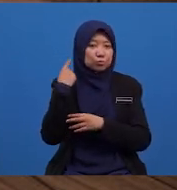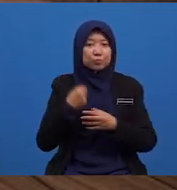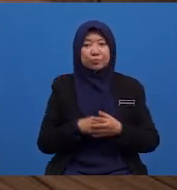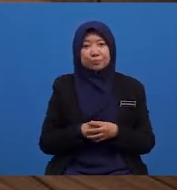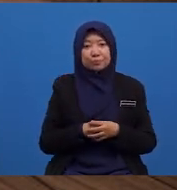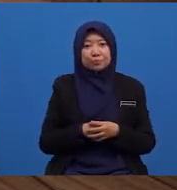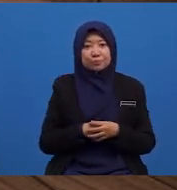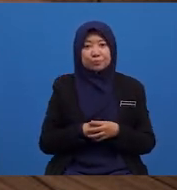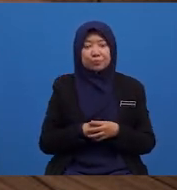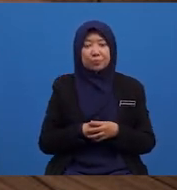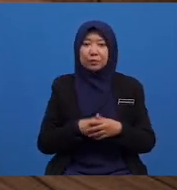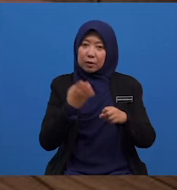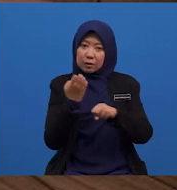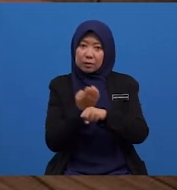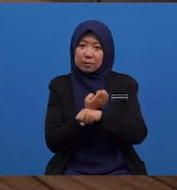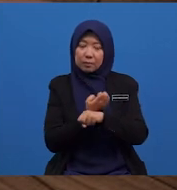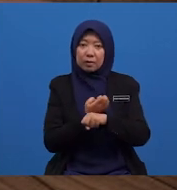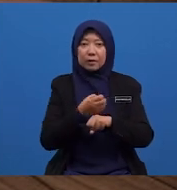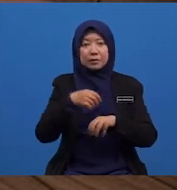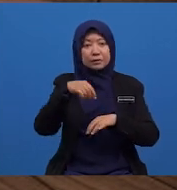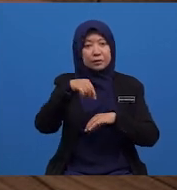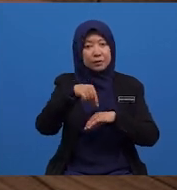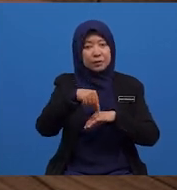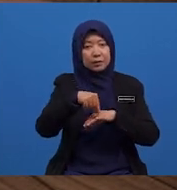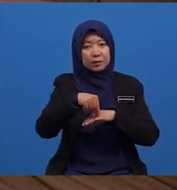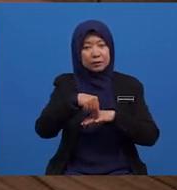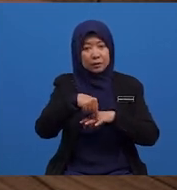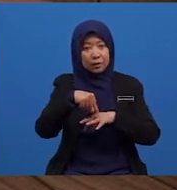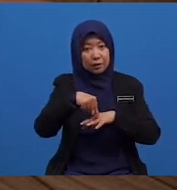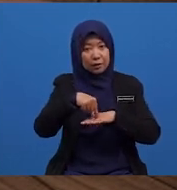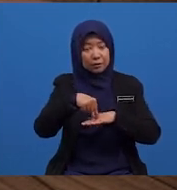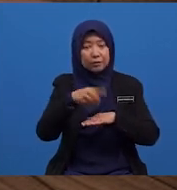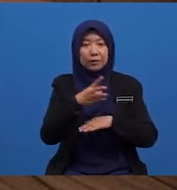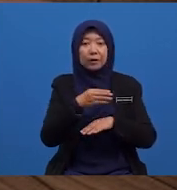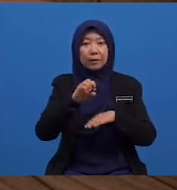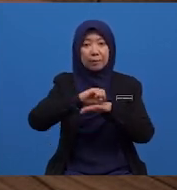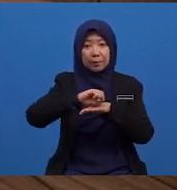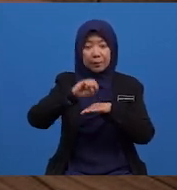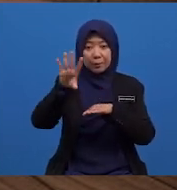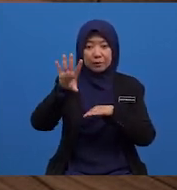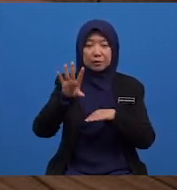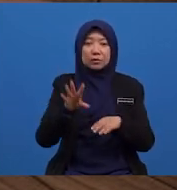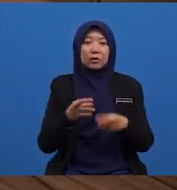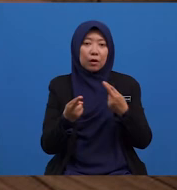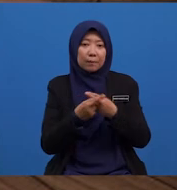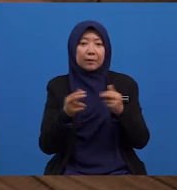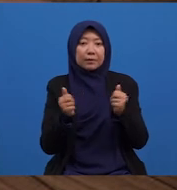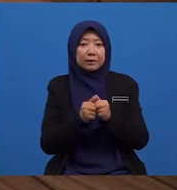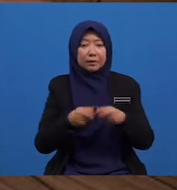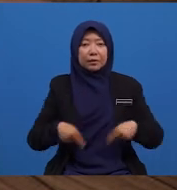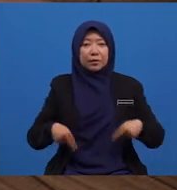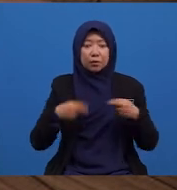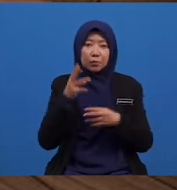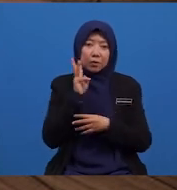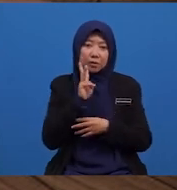Antaranya ialah emas, intan dan permata. Ketiga-tiga benda ini amat rapat dengan kehidupan